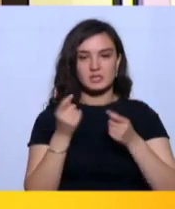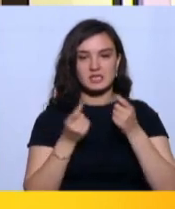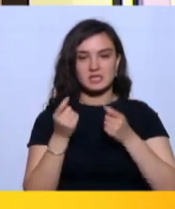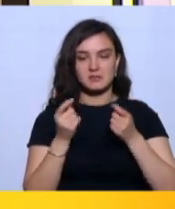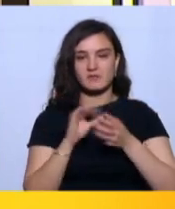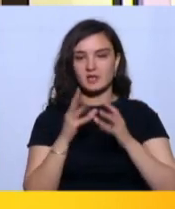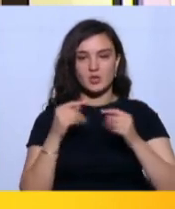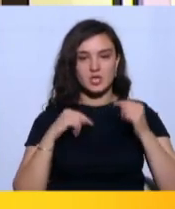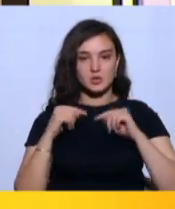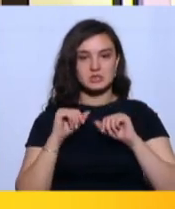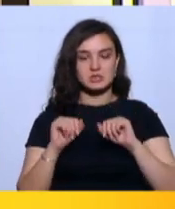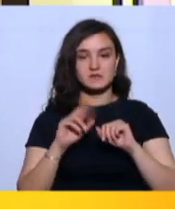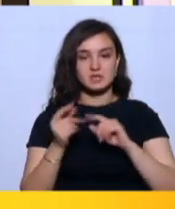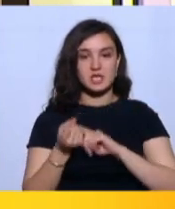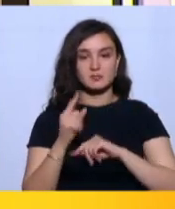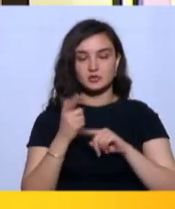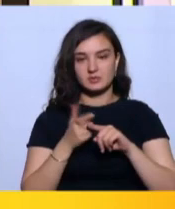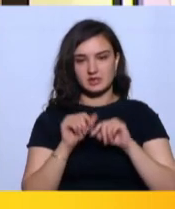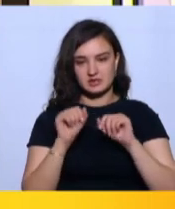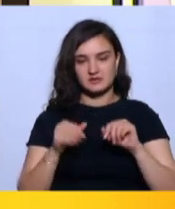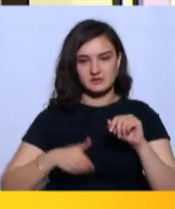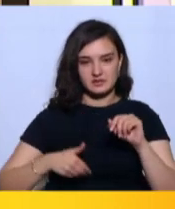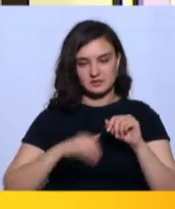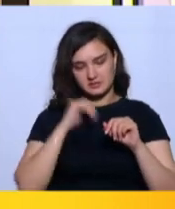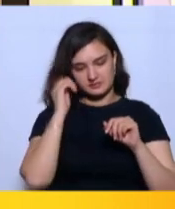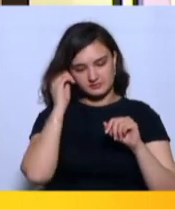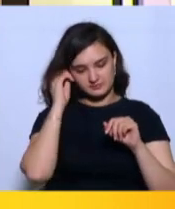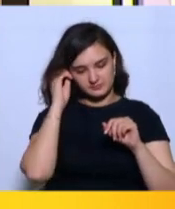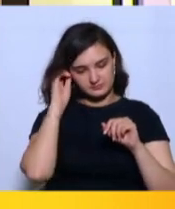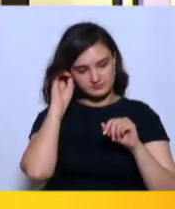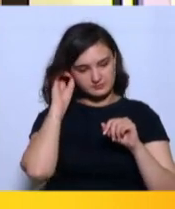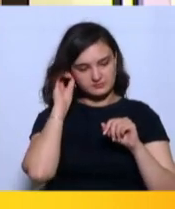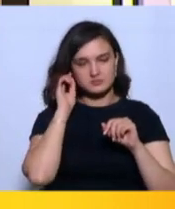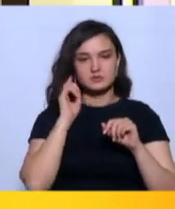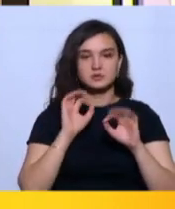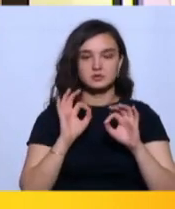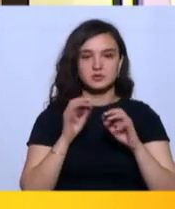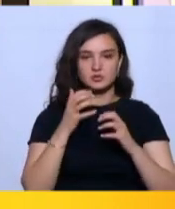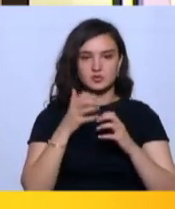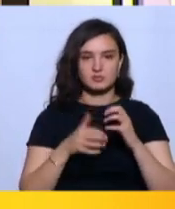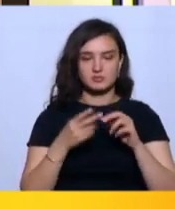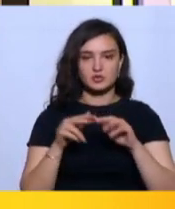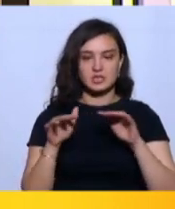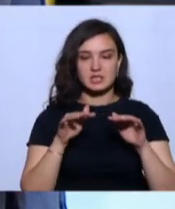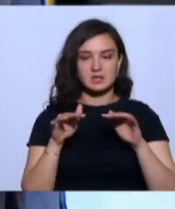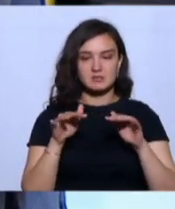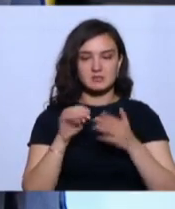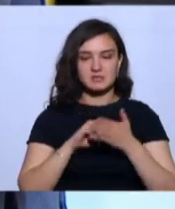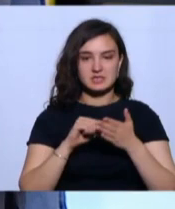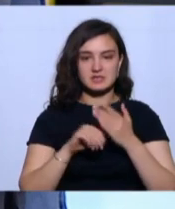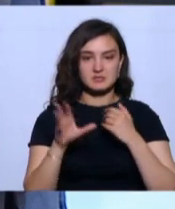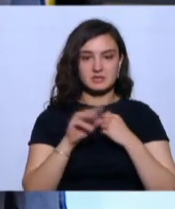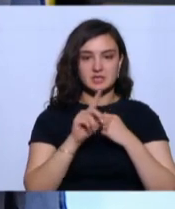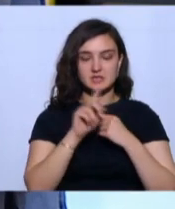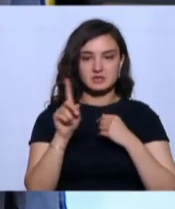რადიკალებისაგან ყველა ორგანოს იცავს და აღმოჩნდა, რომ ძალიან იცავს ასევე ღვიძლს. მაგრამ აქ საჭიროა ზომიერება, იმიტომ რომ შედედების ფაქტორები, რომელიც ქალბატონმა